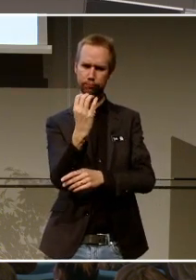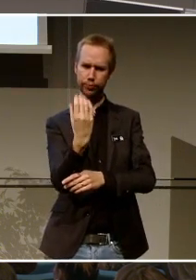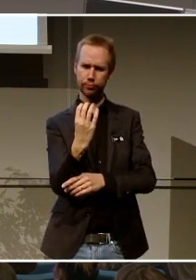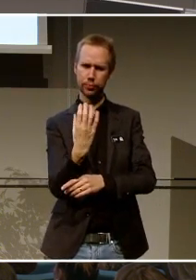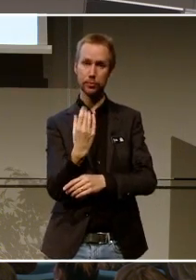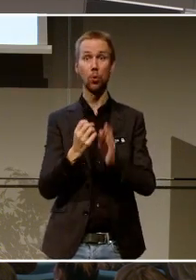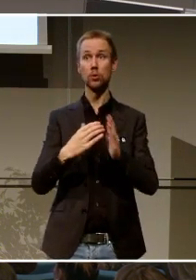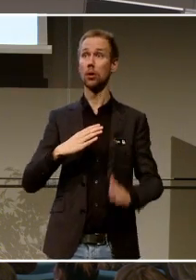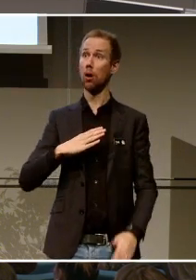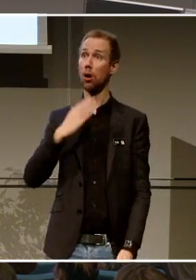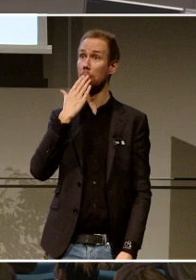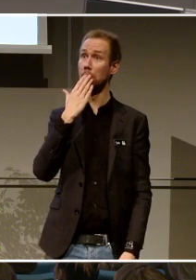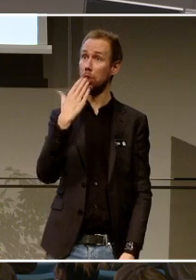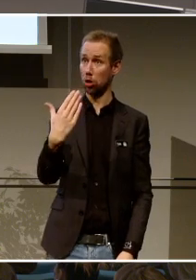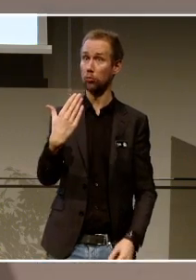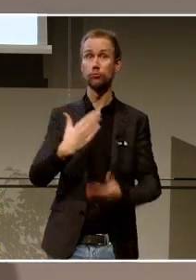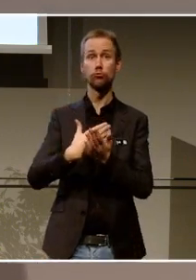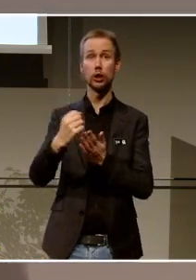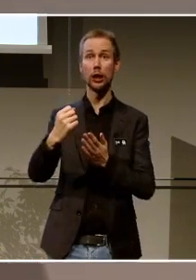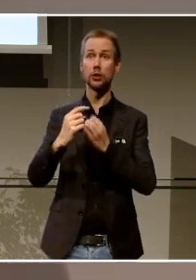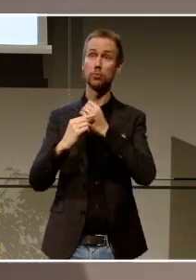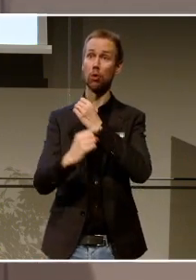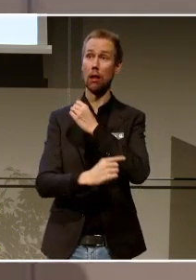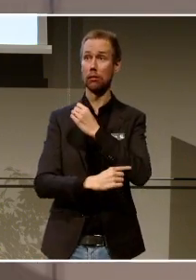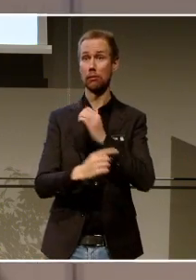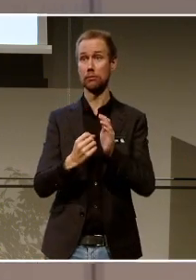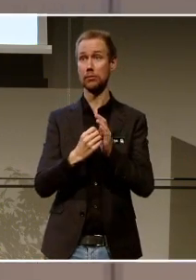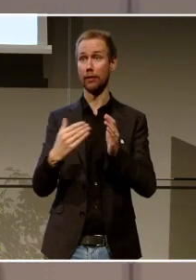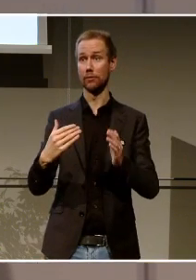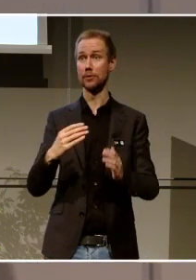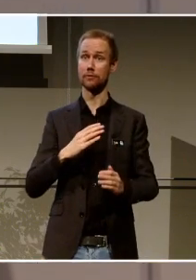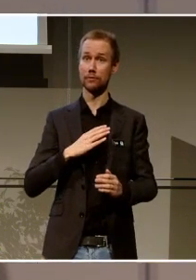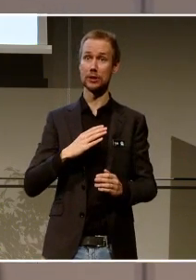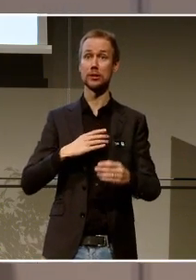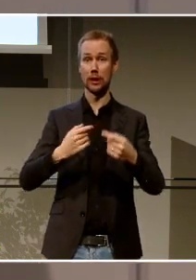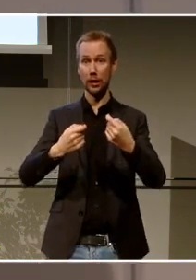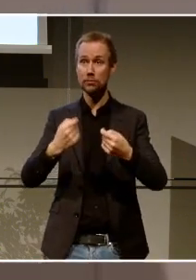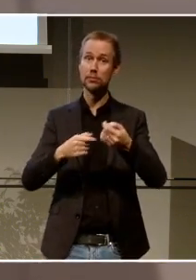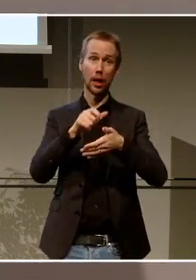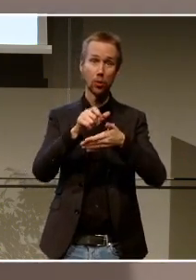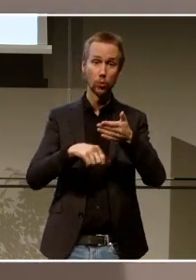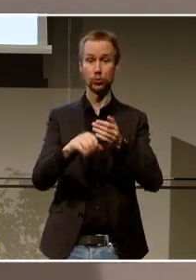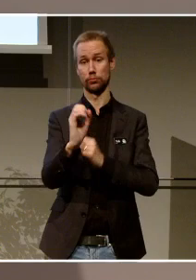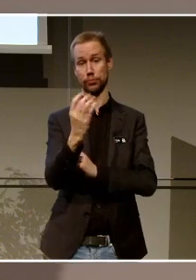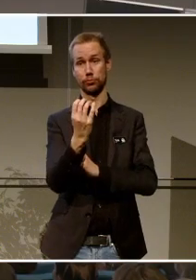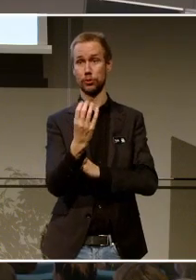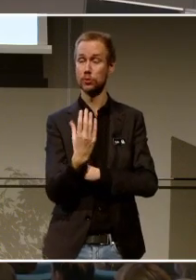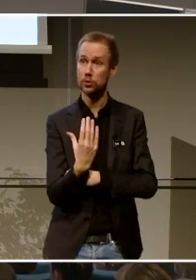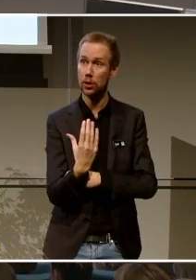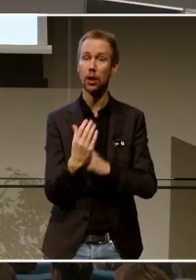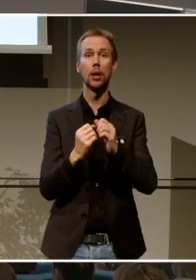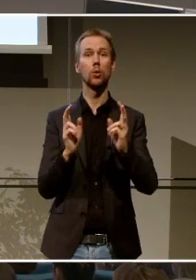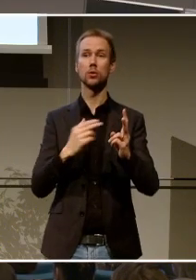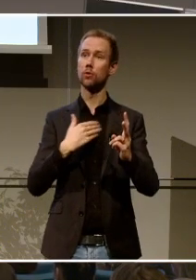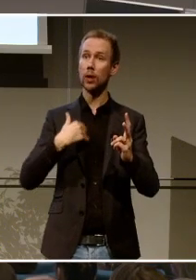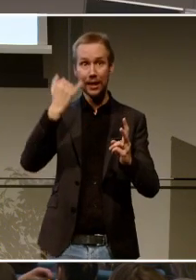företagsmodellen, försäljningsmodellen, business model. Men att det formar också våra idéer och normer på nya sätt. Vi har inte alla